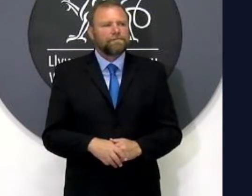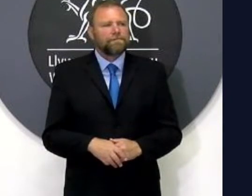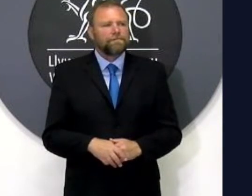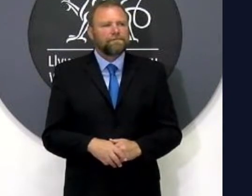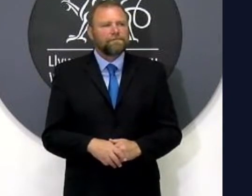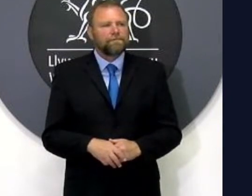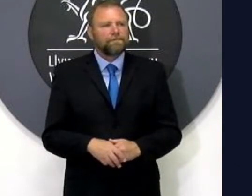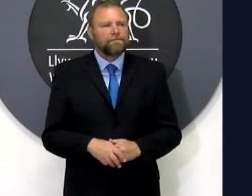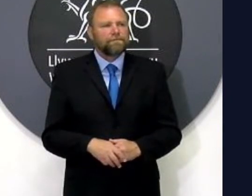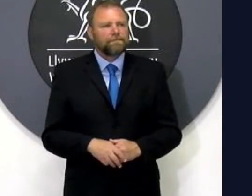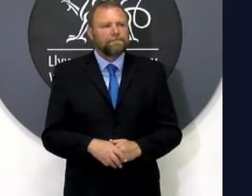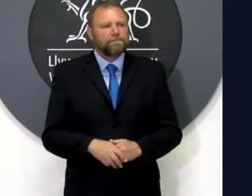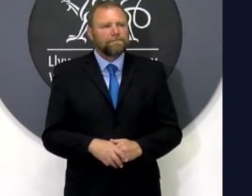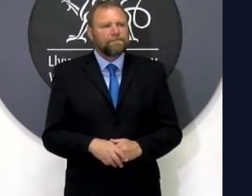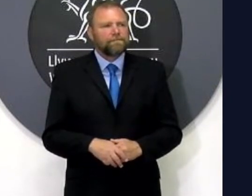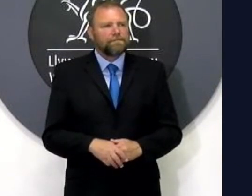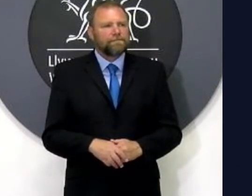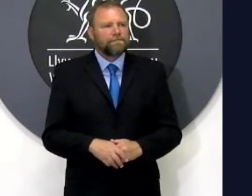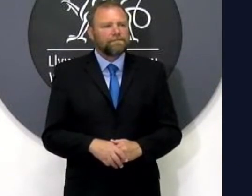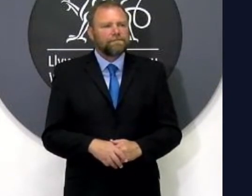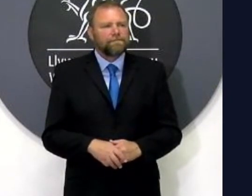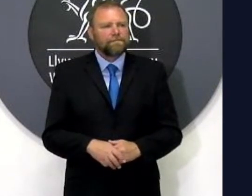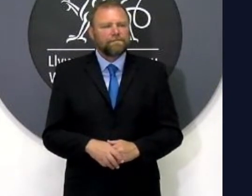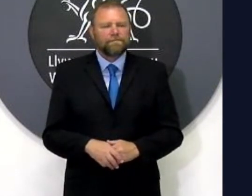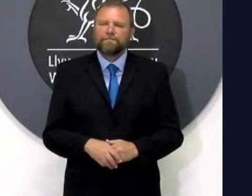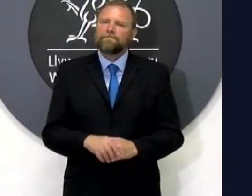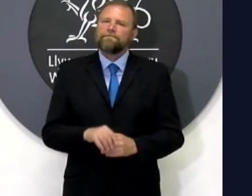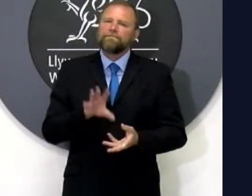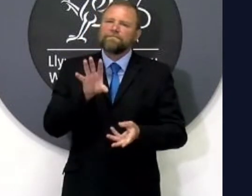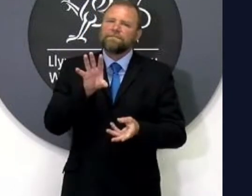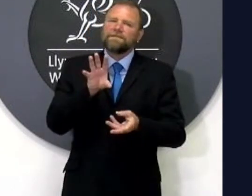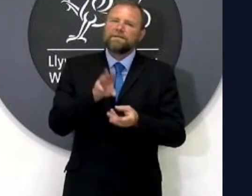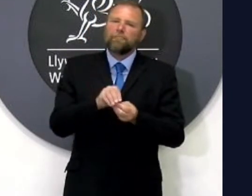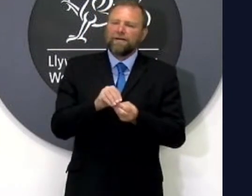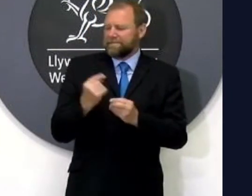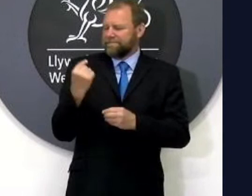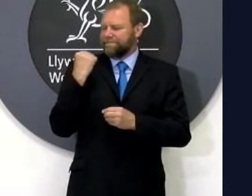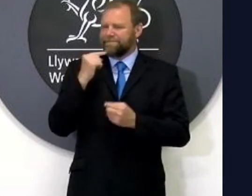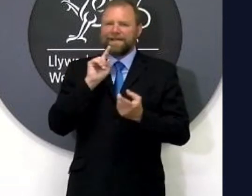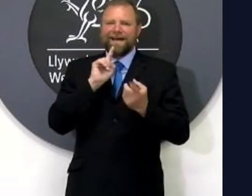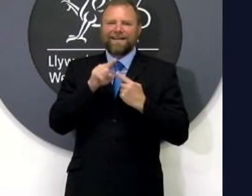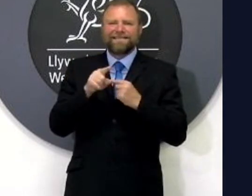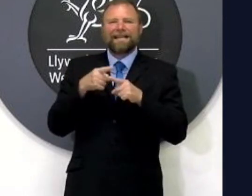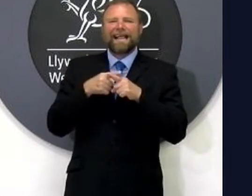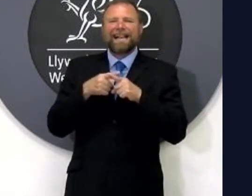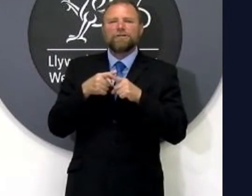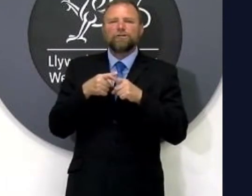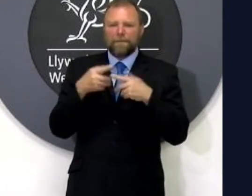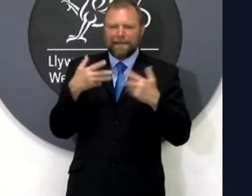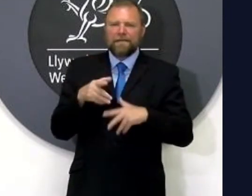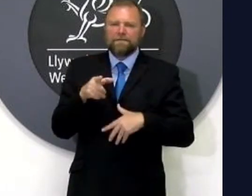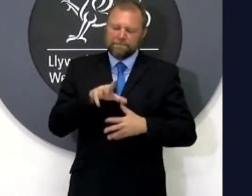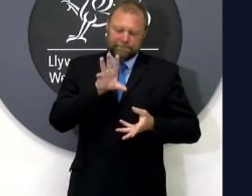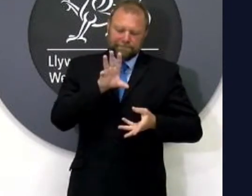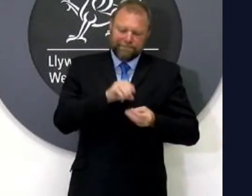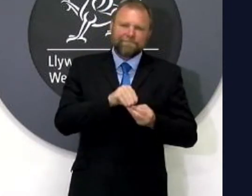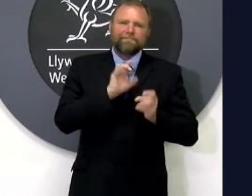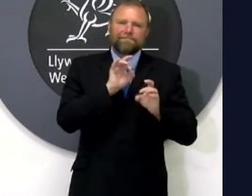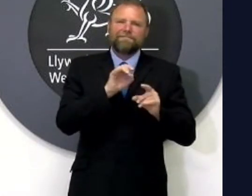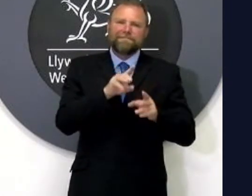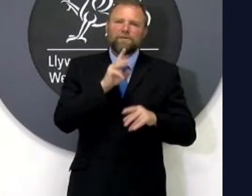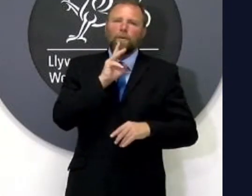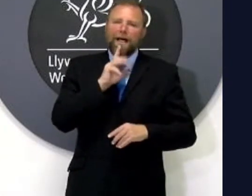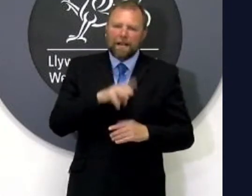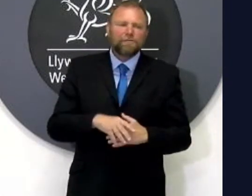bell ymlaen o ran sicrhau bod pobl wedi cael eu vaccinations nhw. Ar hyn o bryd, ni ddim yn